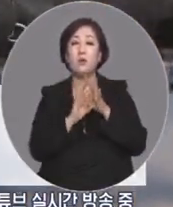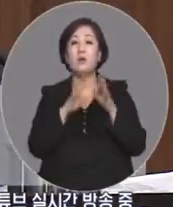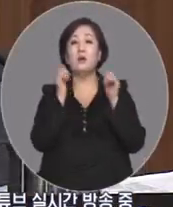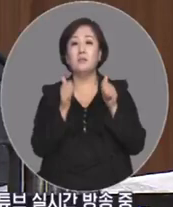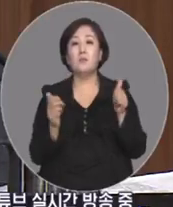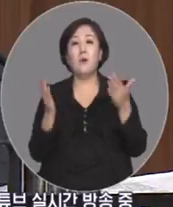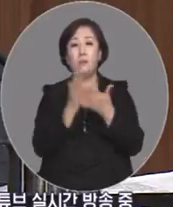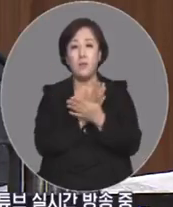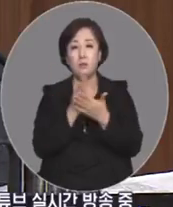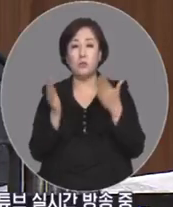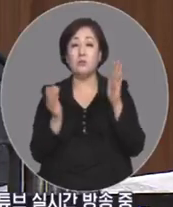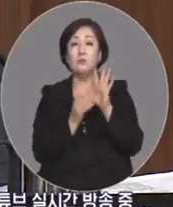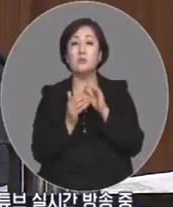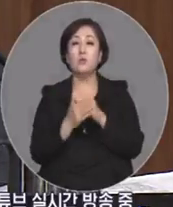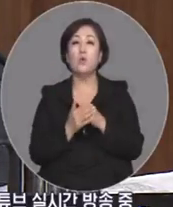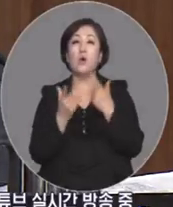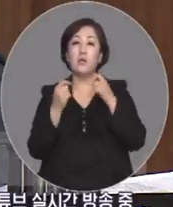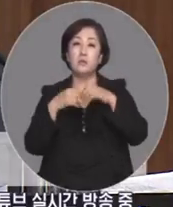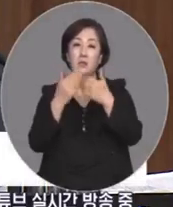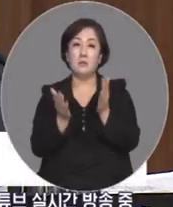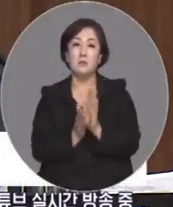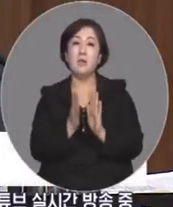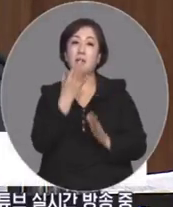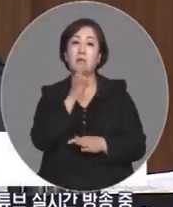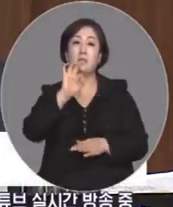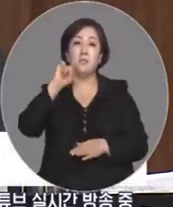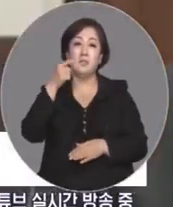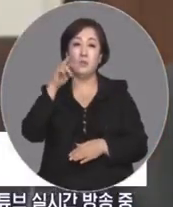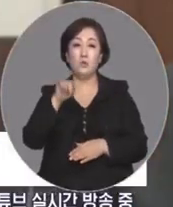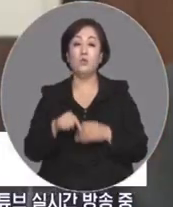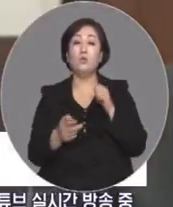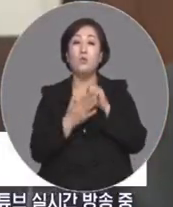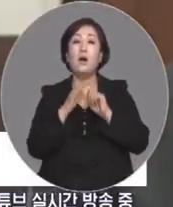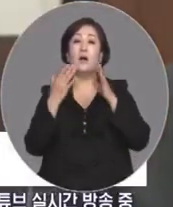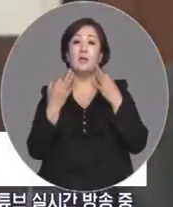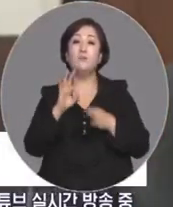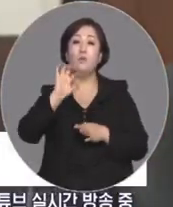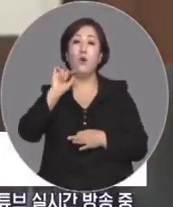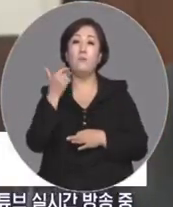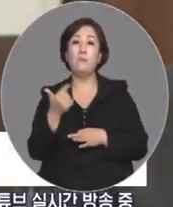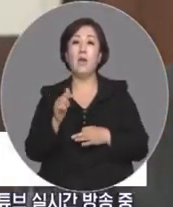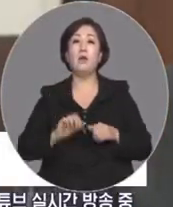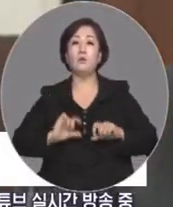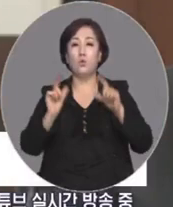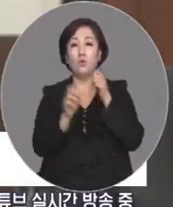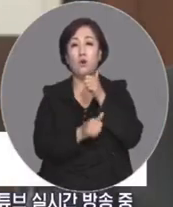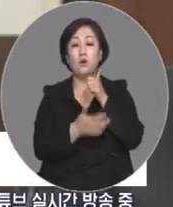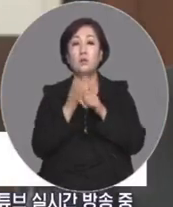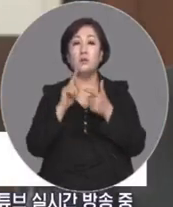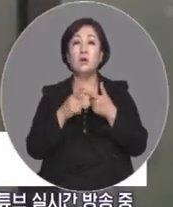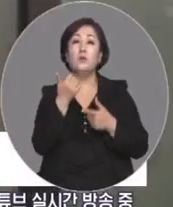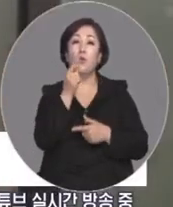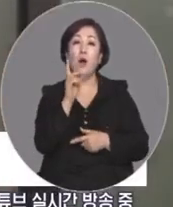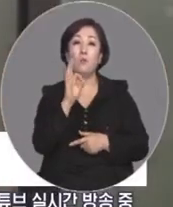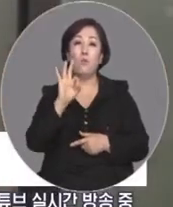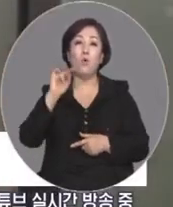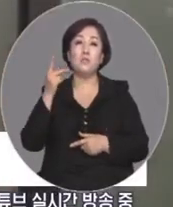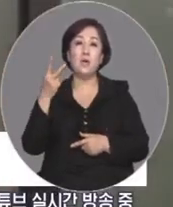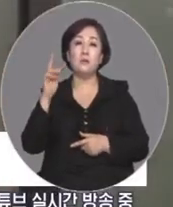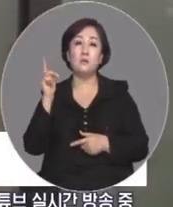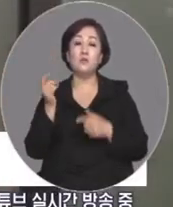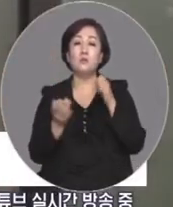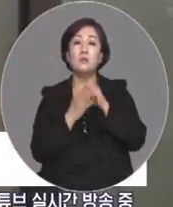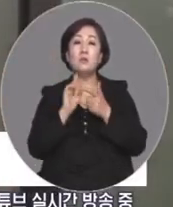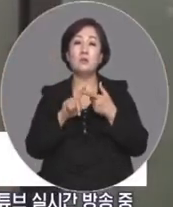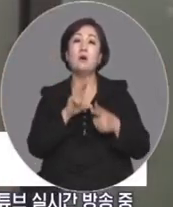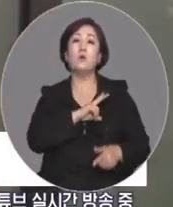변수입니다. 같은 당에서는 이시우 시의원과 김원배 전 동구의원, 황보상준 전